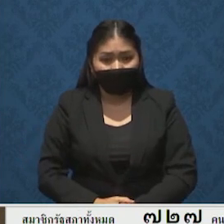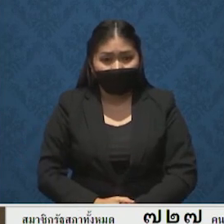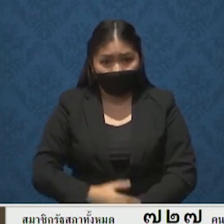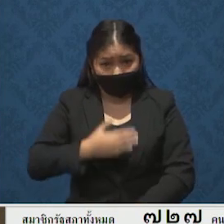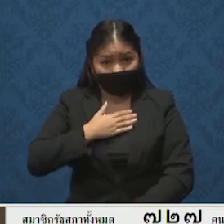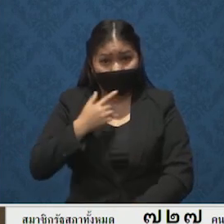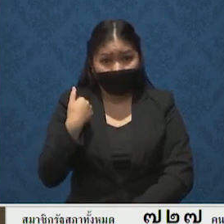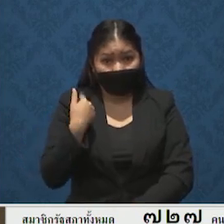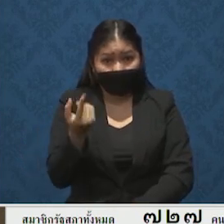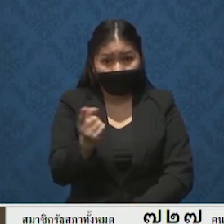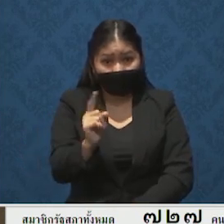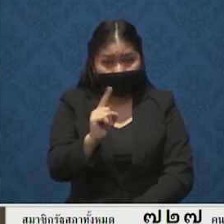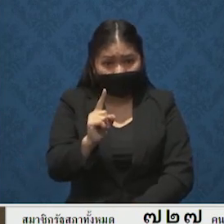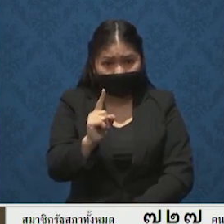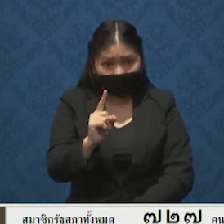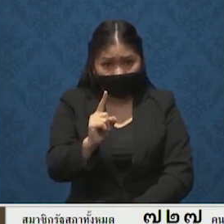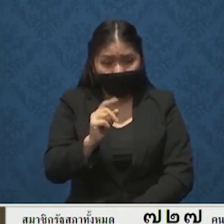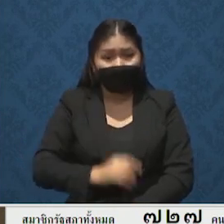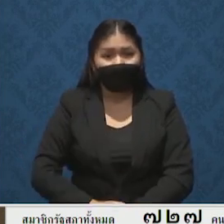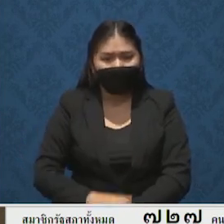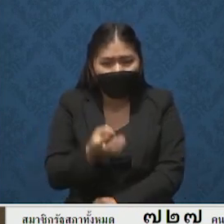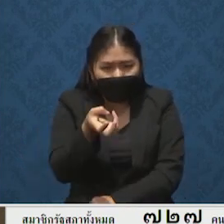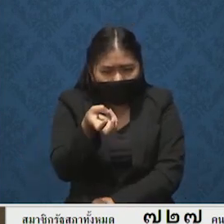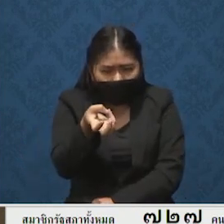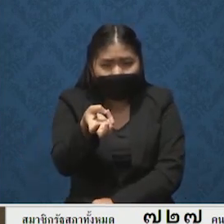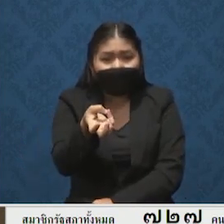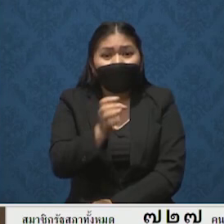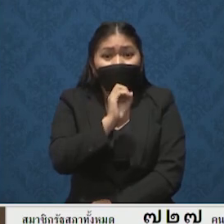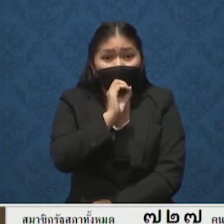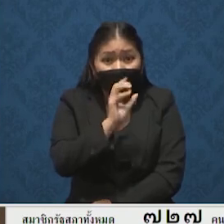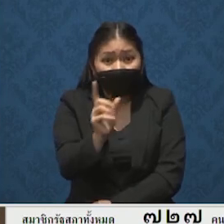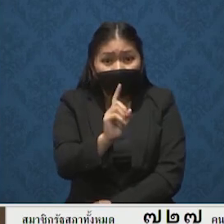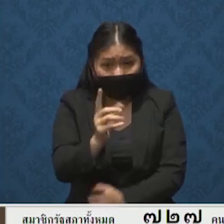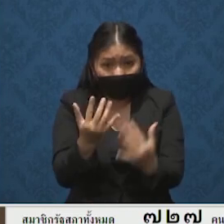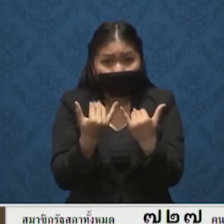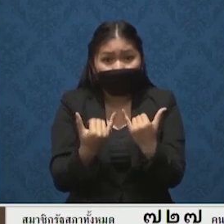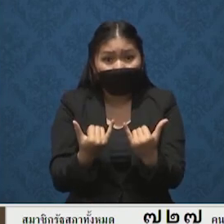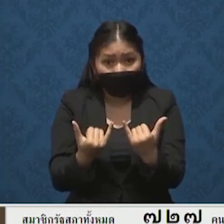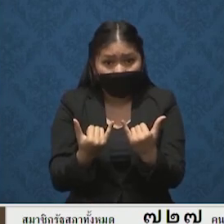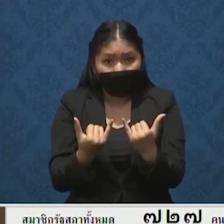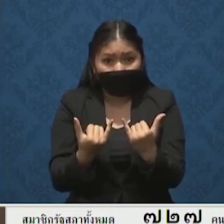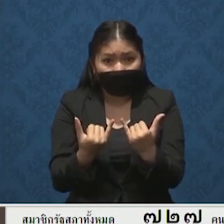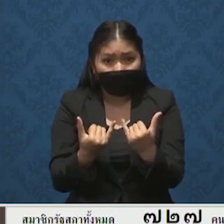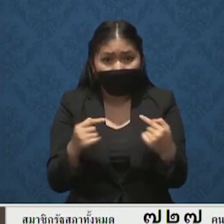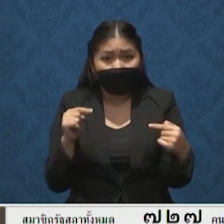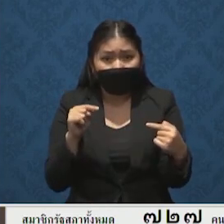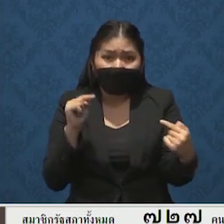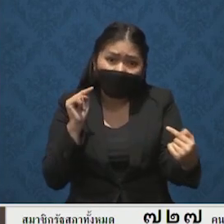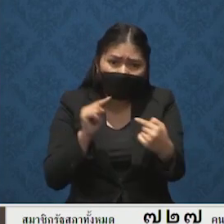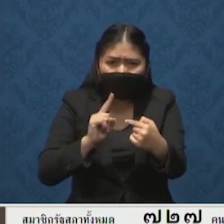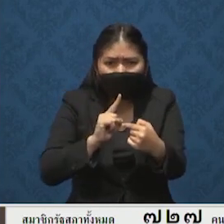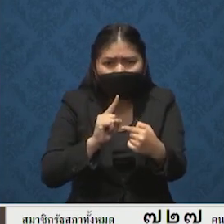มจะกราบเรียนท่านประธานนิดเดียวครับว่าวันนี้กรณีจะเป็นยังไงก็ต